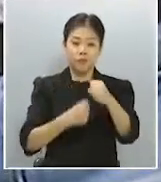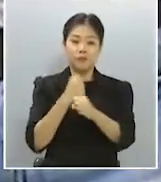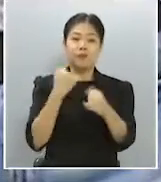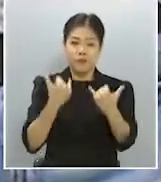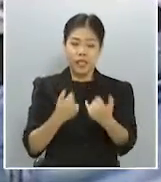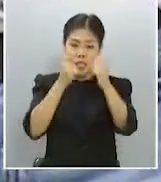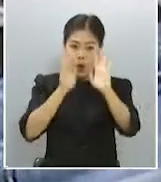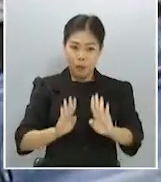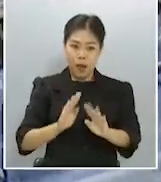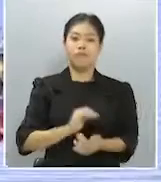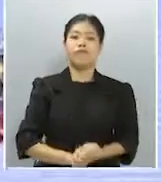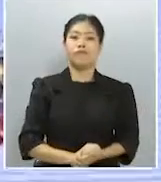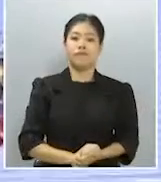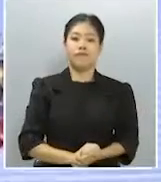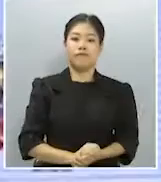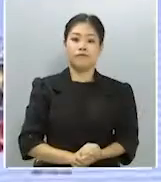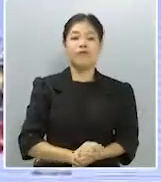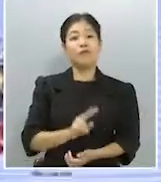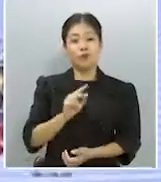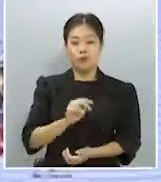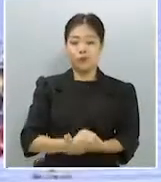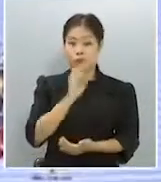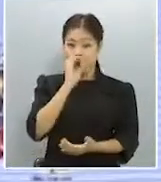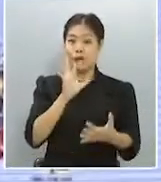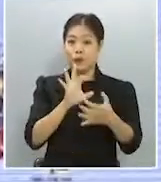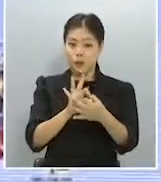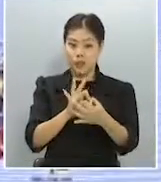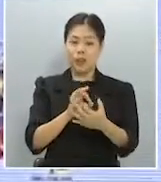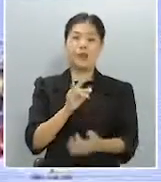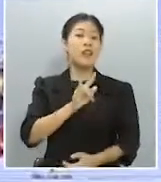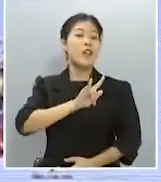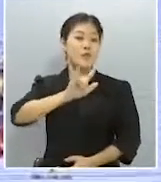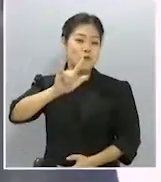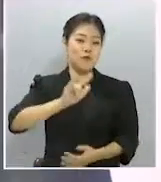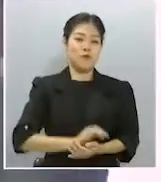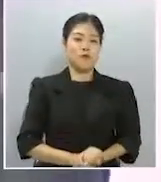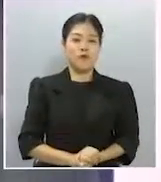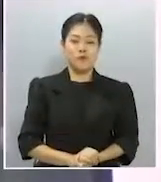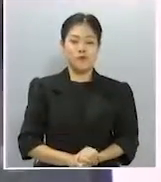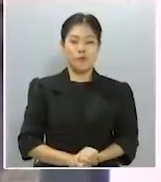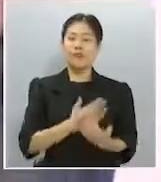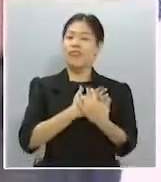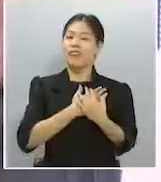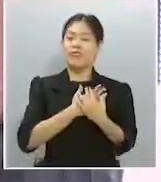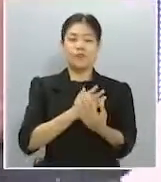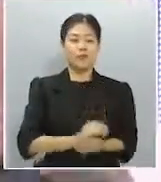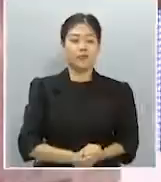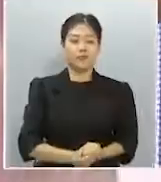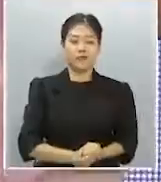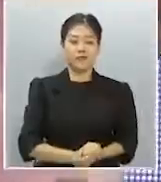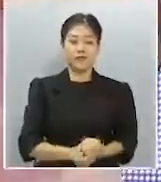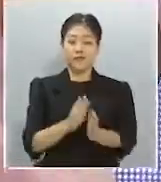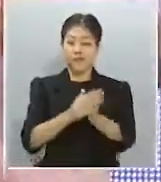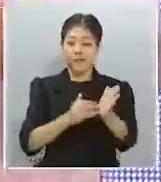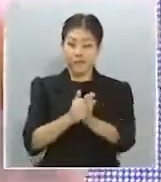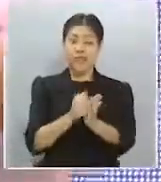คอนเซปต์ของเราปีนี้ก็คือ We will love youประมาณนี้เราจะรักคุณมี2 สีครับ